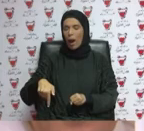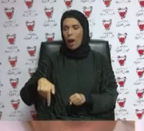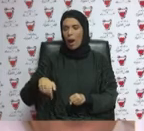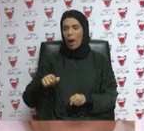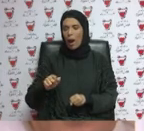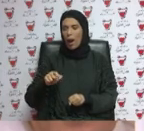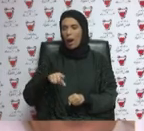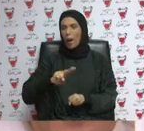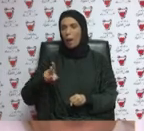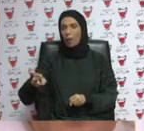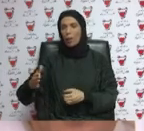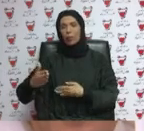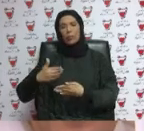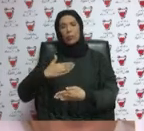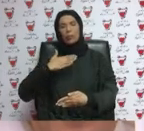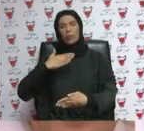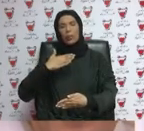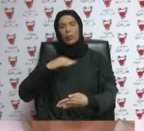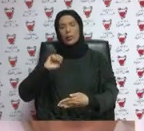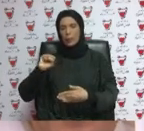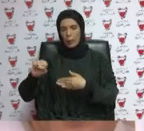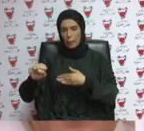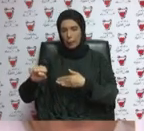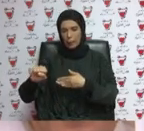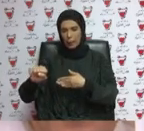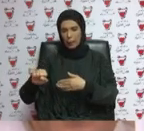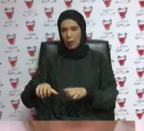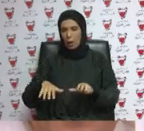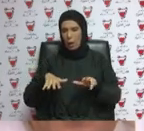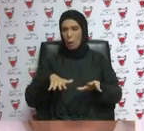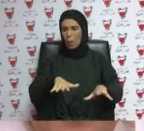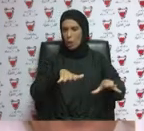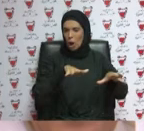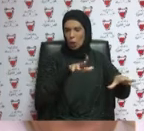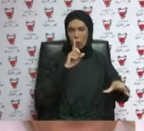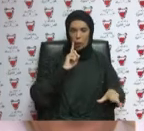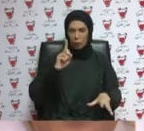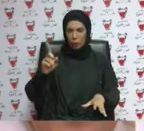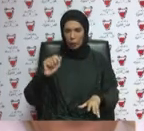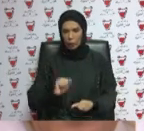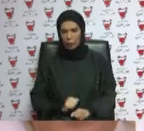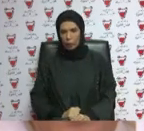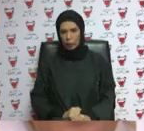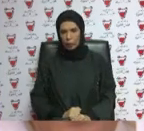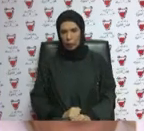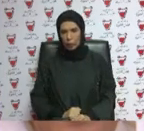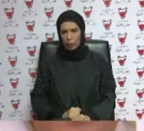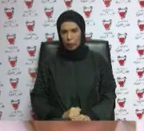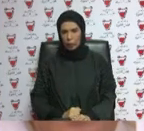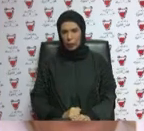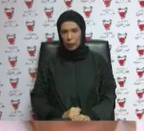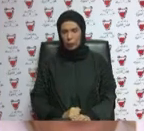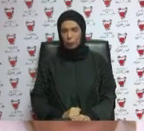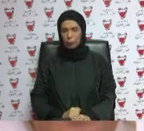استبق العالم كله بتخصيص مليارات من الدنانير، مو الدولارات، الدنانير،